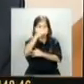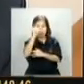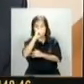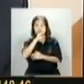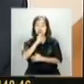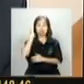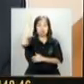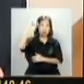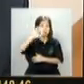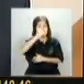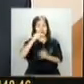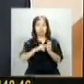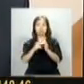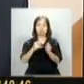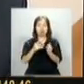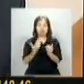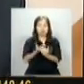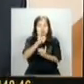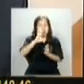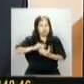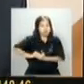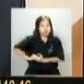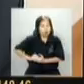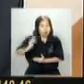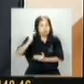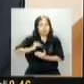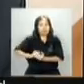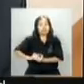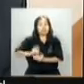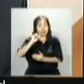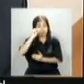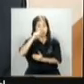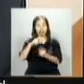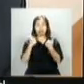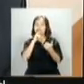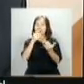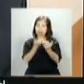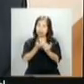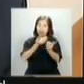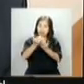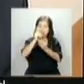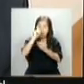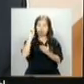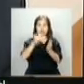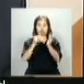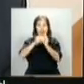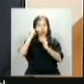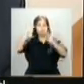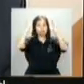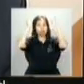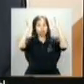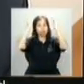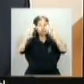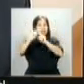ทุกคนจะกำตังเอาไว้กอดนั่นเลยไม่เอามาใช้จ่ายเพราะฉะนั้นการใช้จ่ายเนี่ยที่เรียกว่า consumption expenditure ก็จ